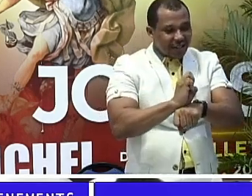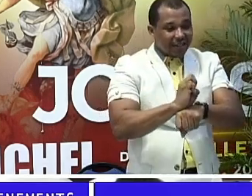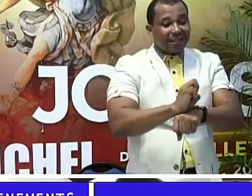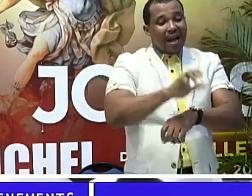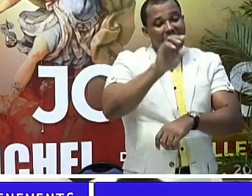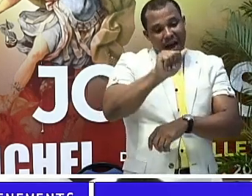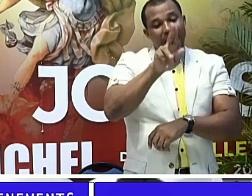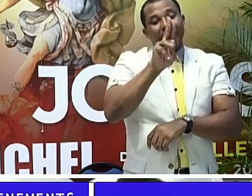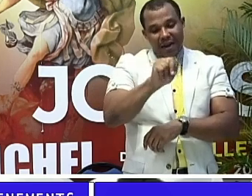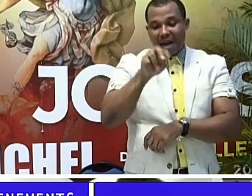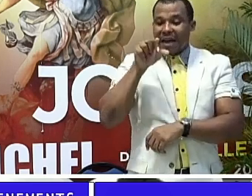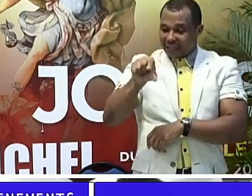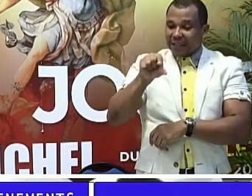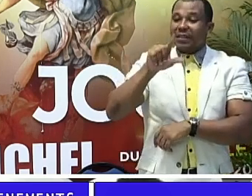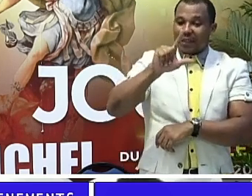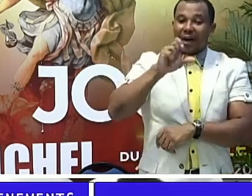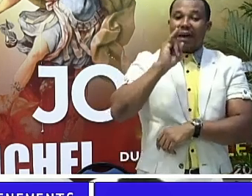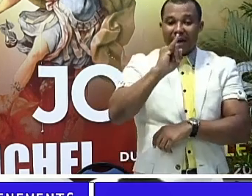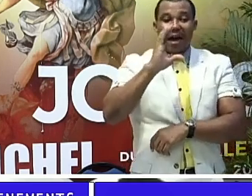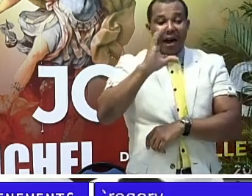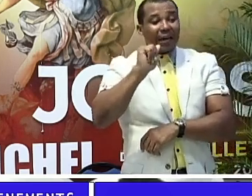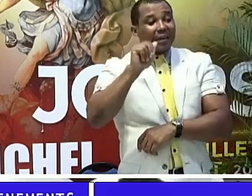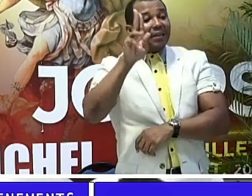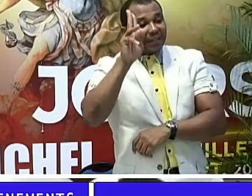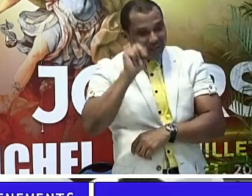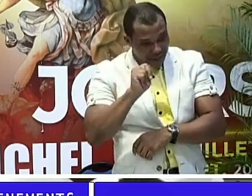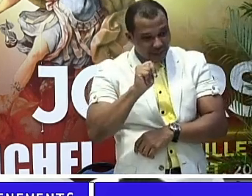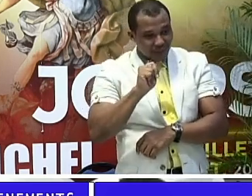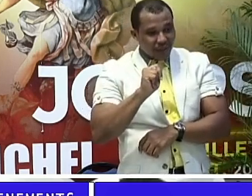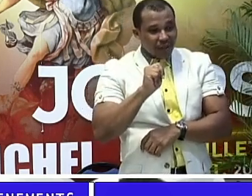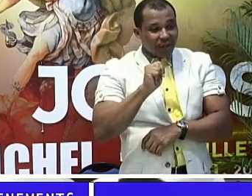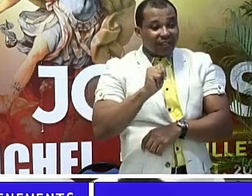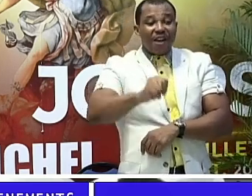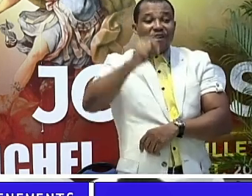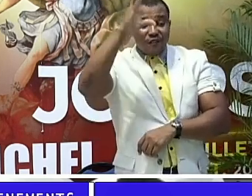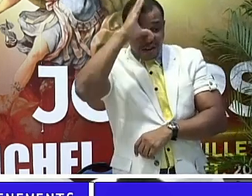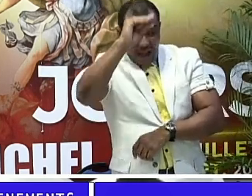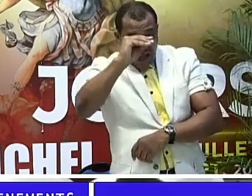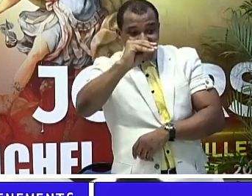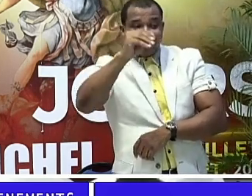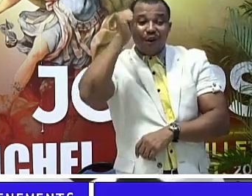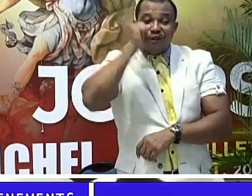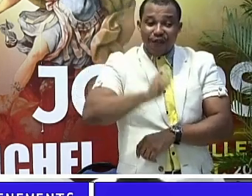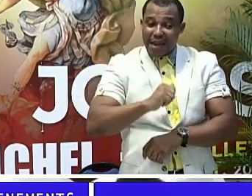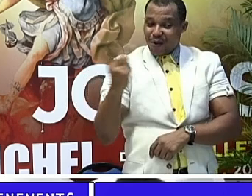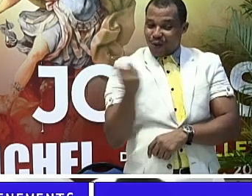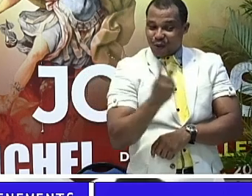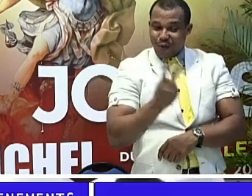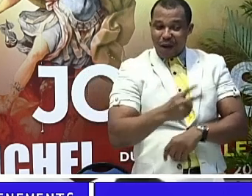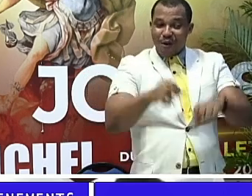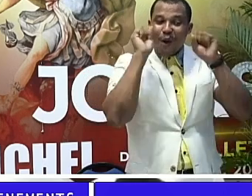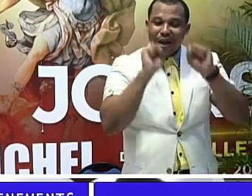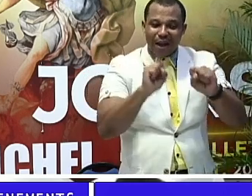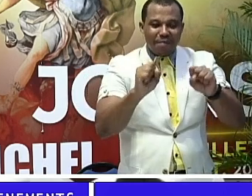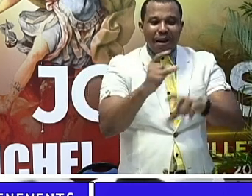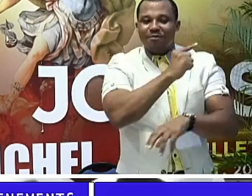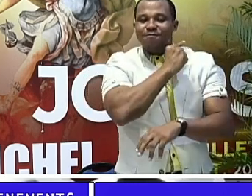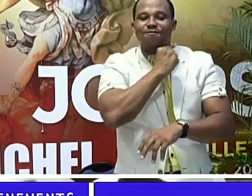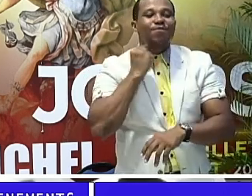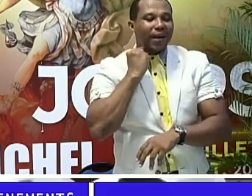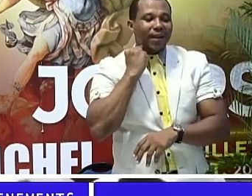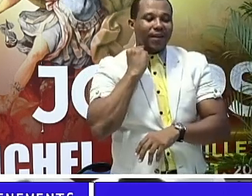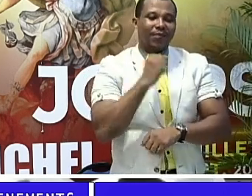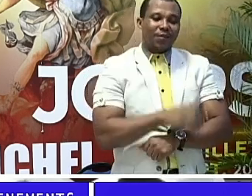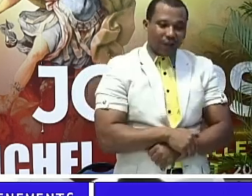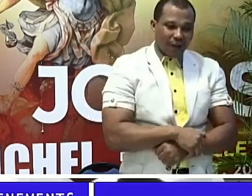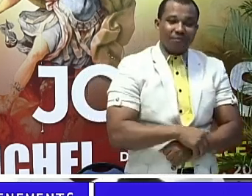yon paix malheureusement, mon yo a parlé de l'église catholique qui gen un bon bagay qui nan bay trafic zam,